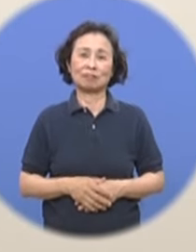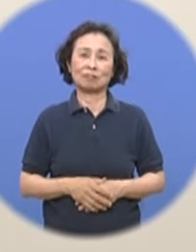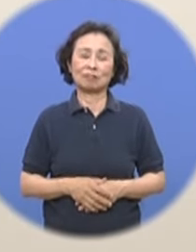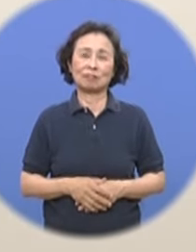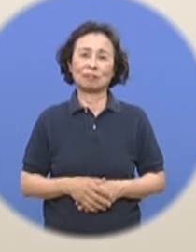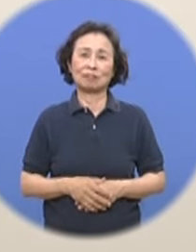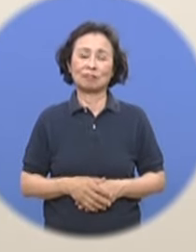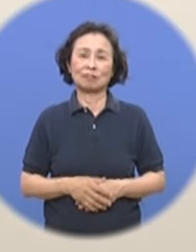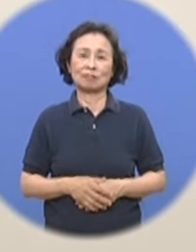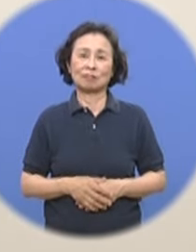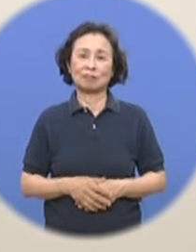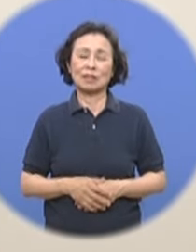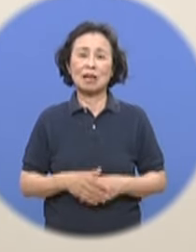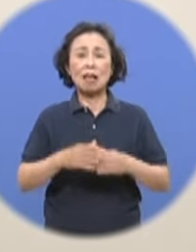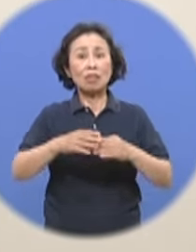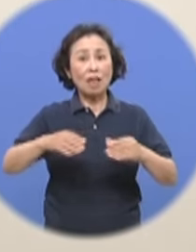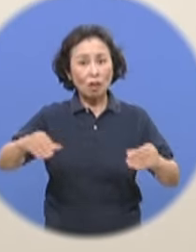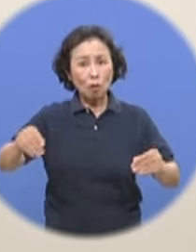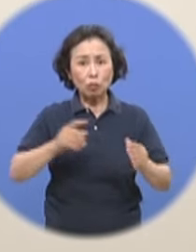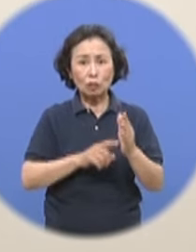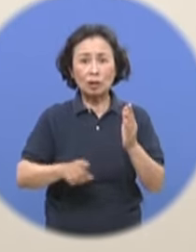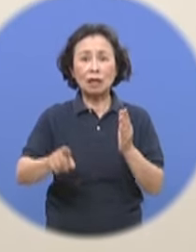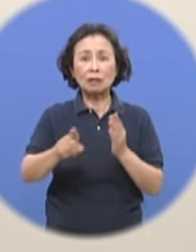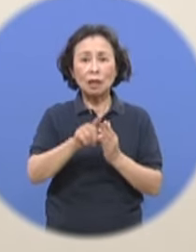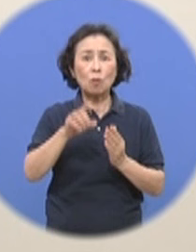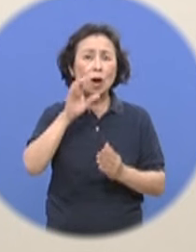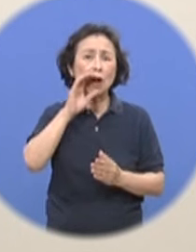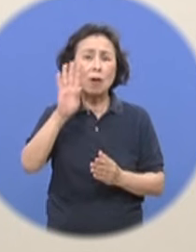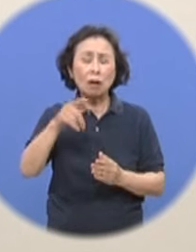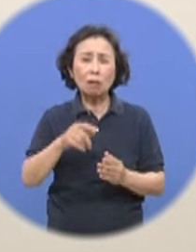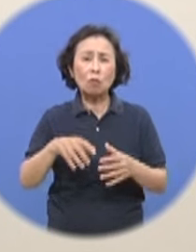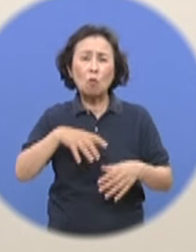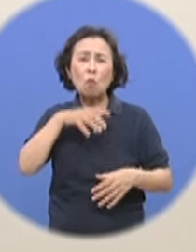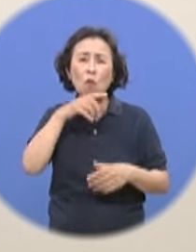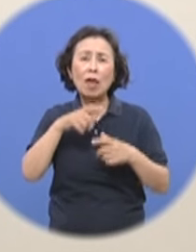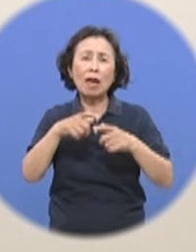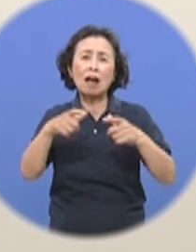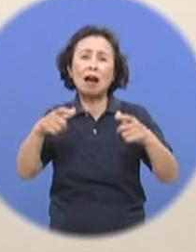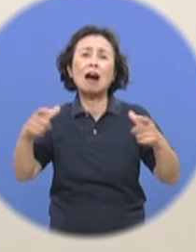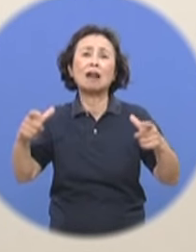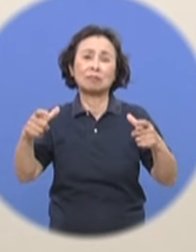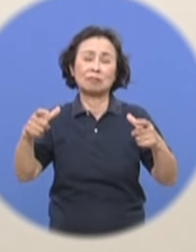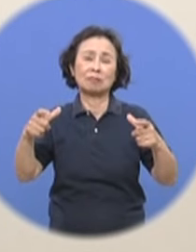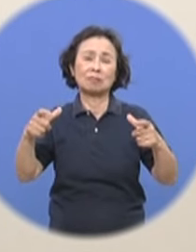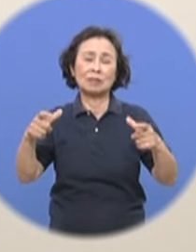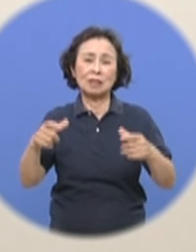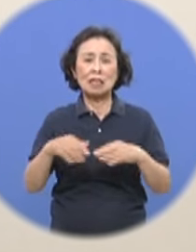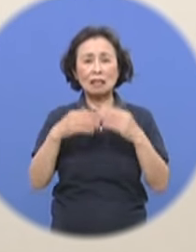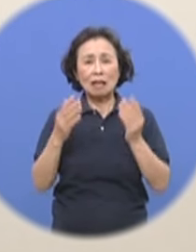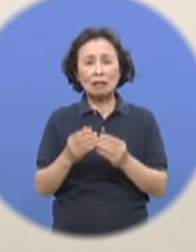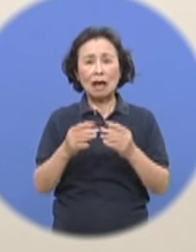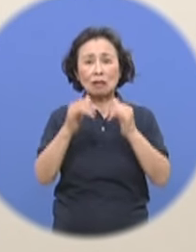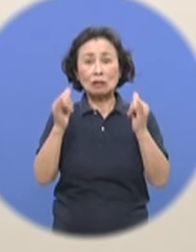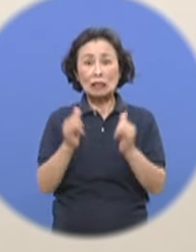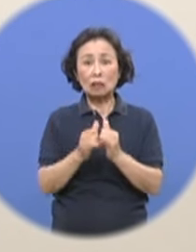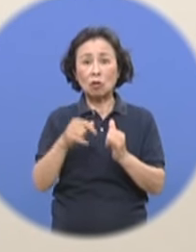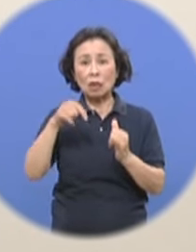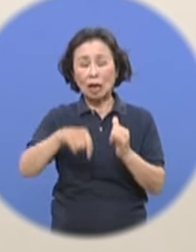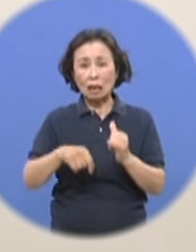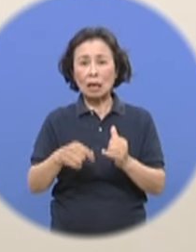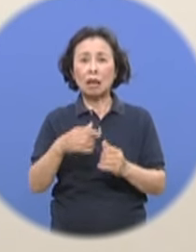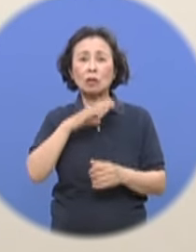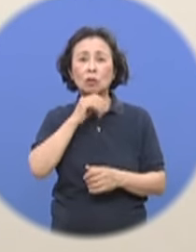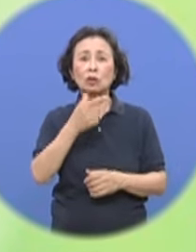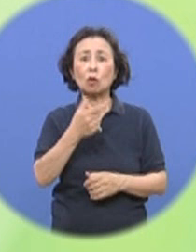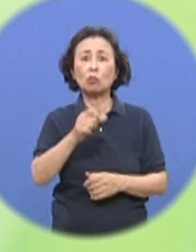和歌山県では全国に先駆けて高齢化が進んでいます。県全体の人口に占める65歳以